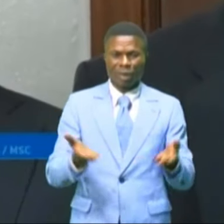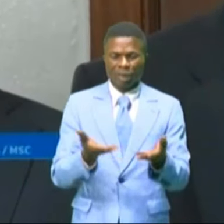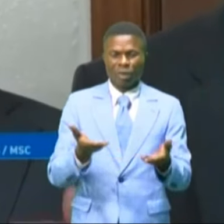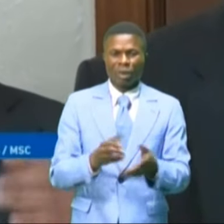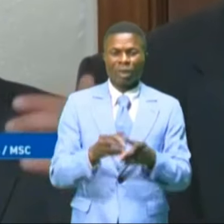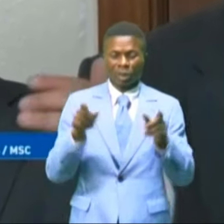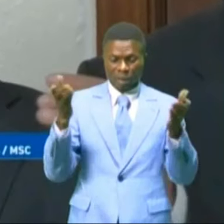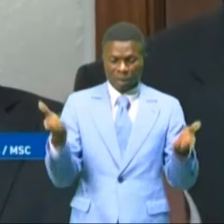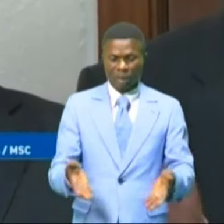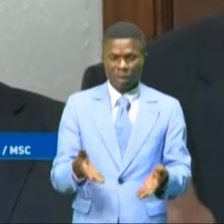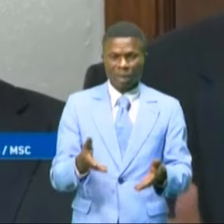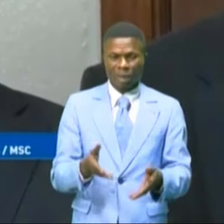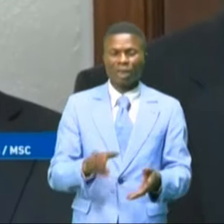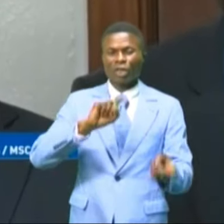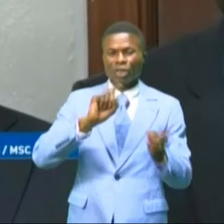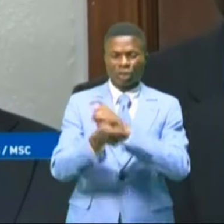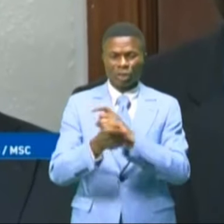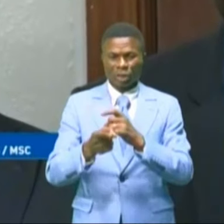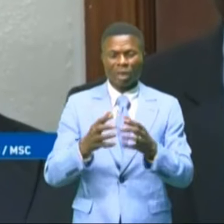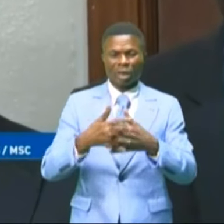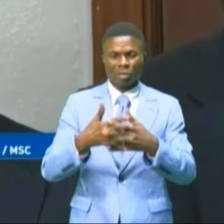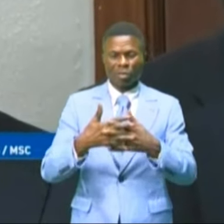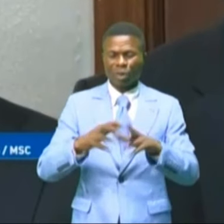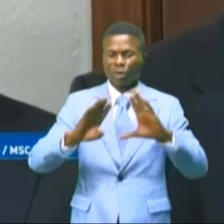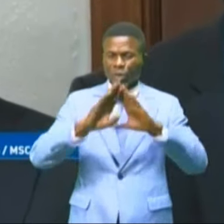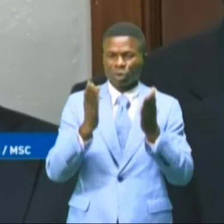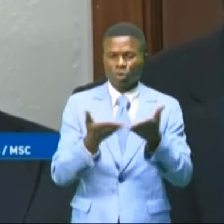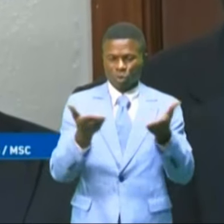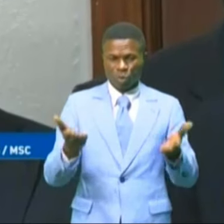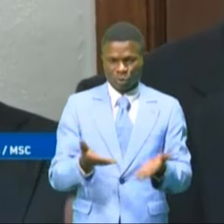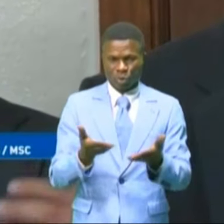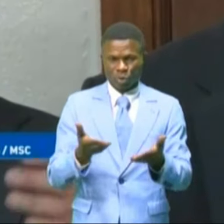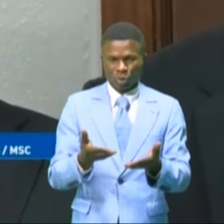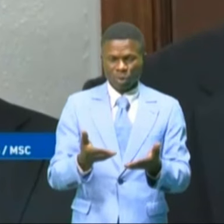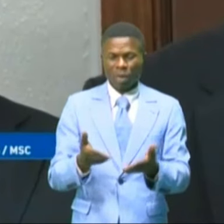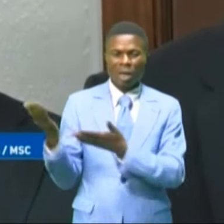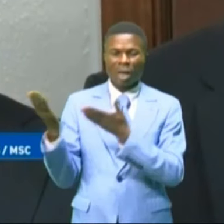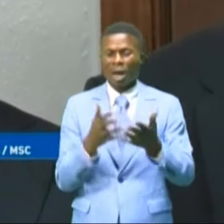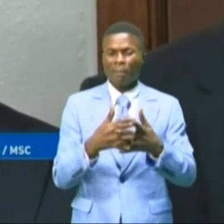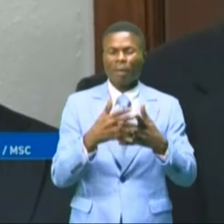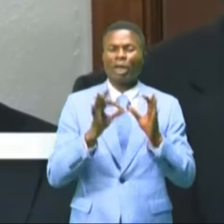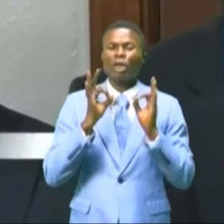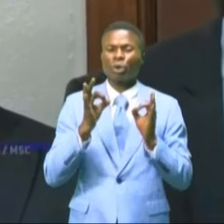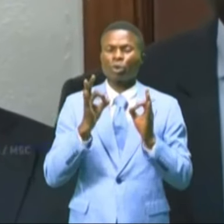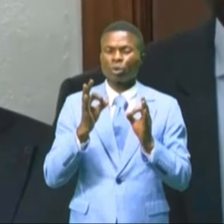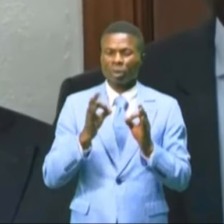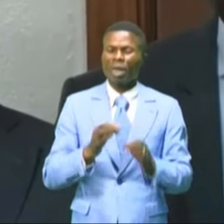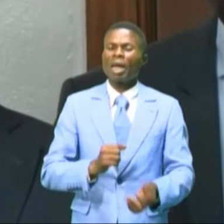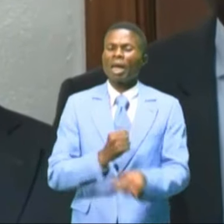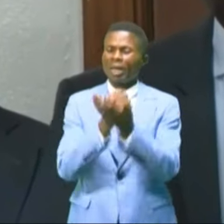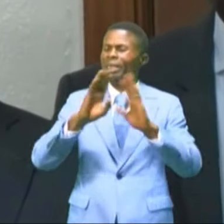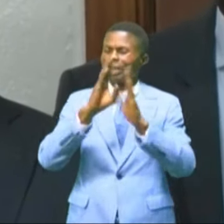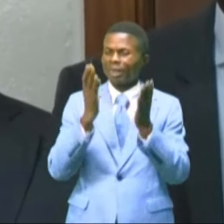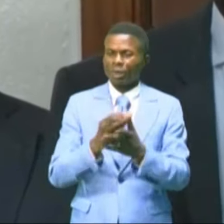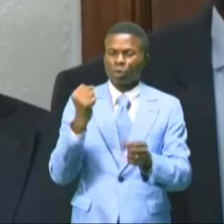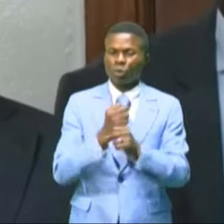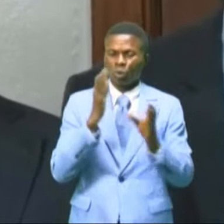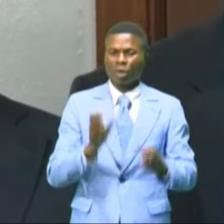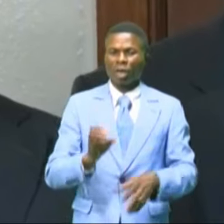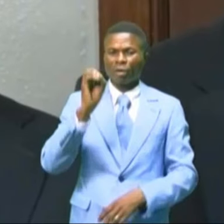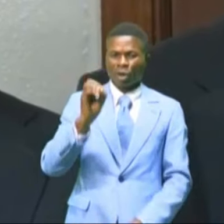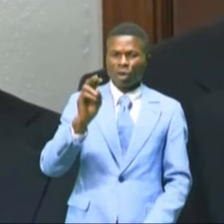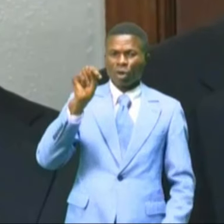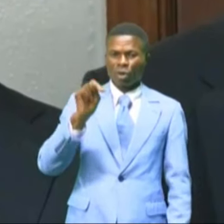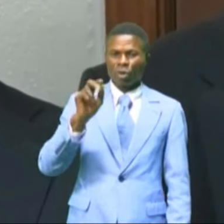sommes là pour venir moderniser les infrastructures, apporter des équipements neufs, permettre à l'ensemble des agents de l'ONATRA qui